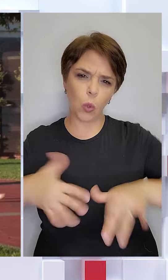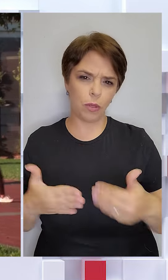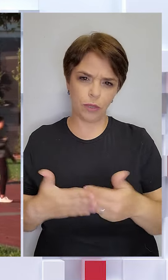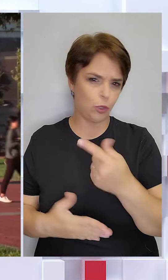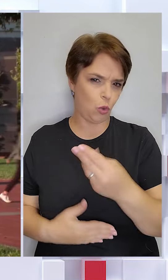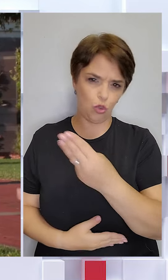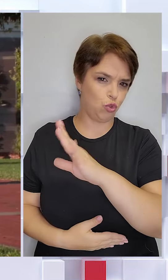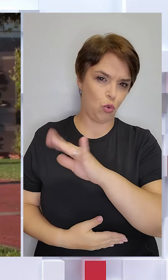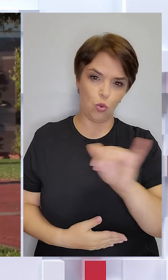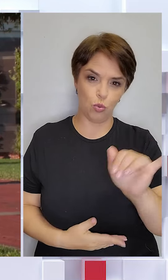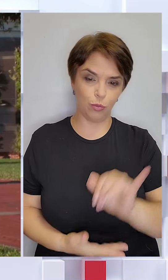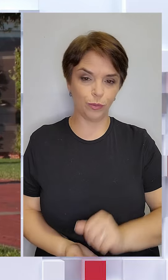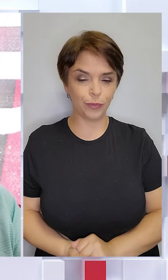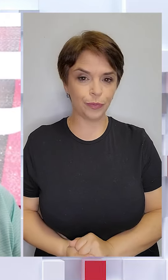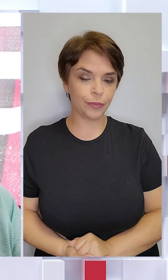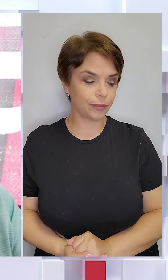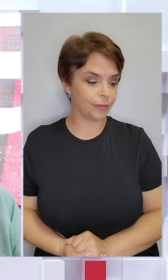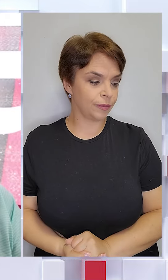його шоу.